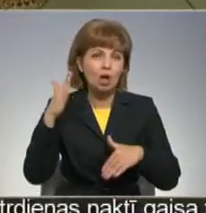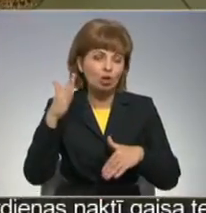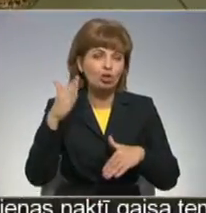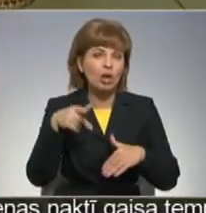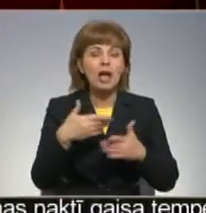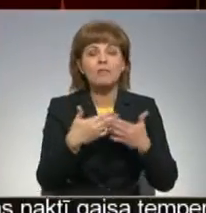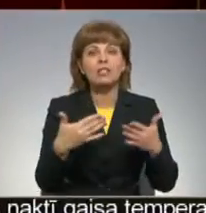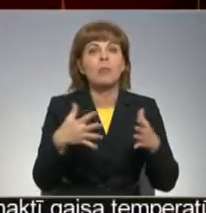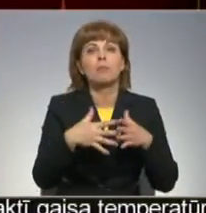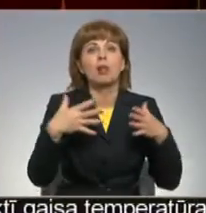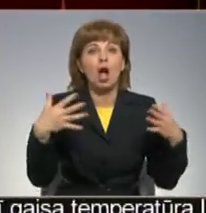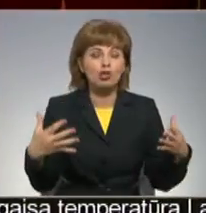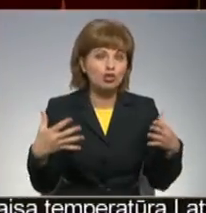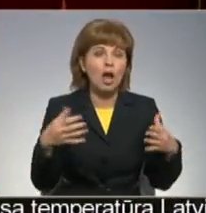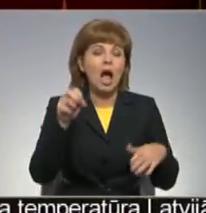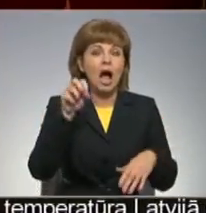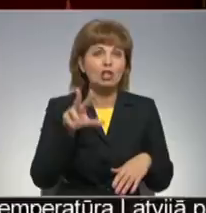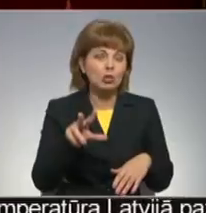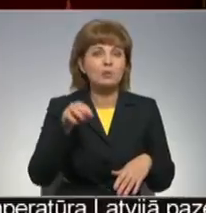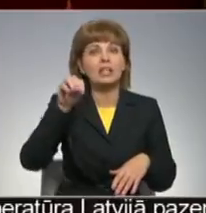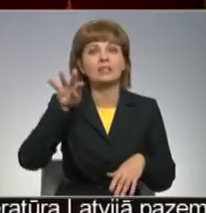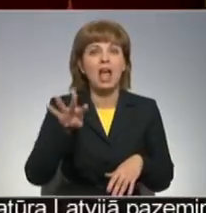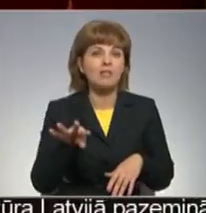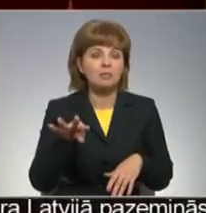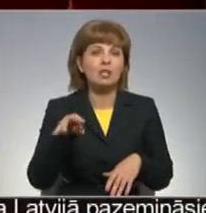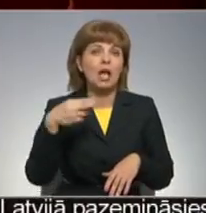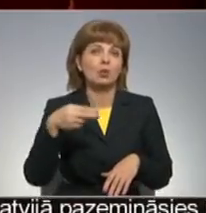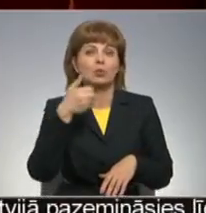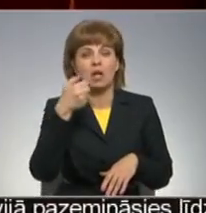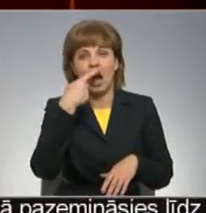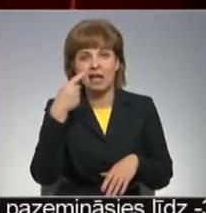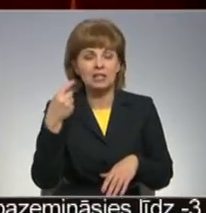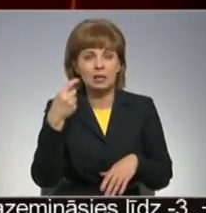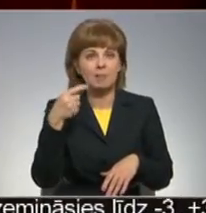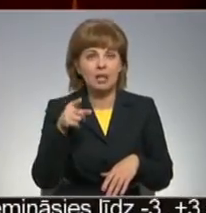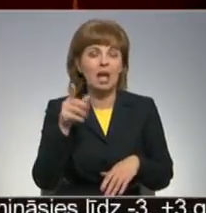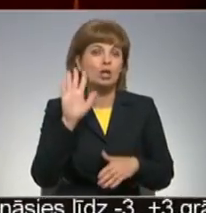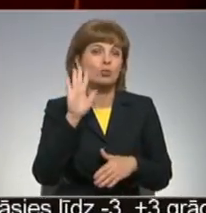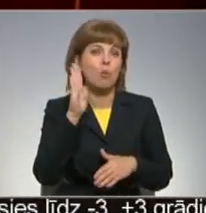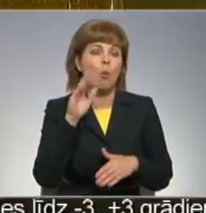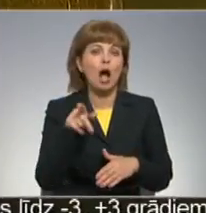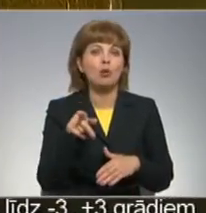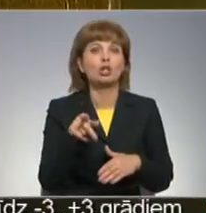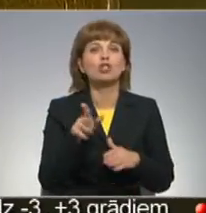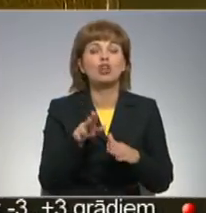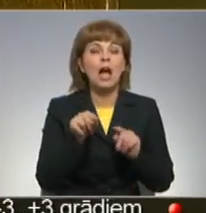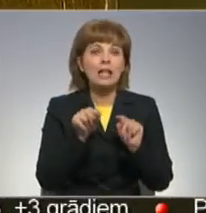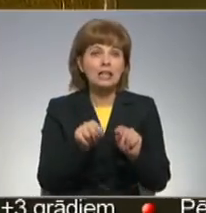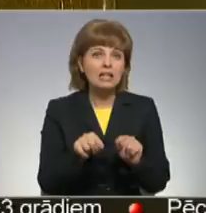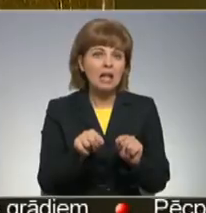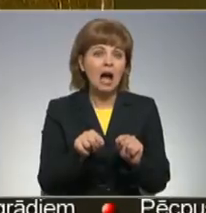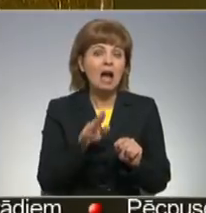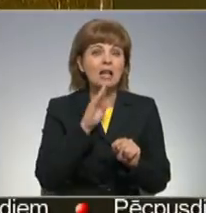šeit ir visai plašas, apmēram 18., 19. un 20. Gadsimta pirmā puses spogulīši šeit varētu būt. Šie ir tāda